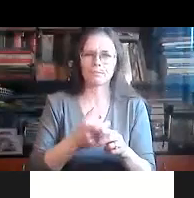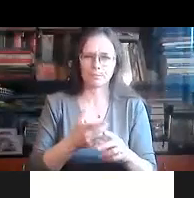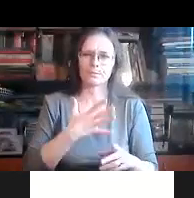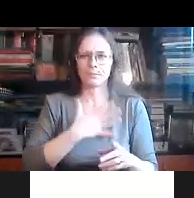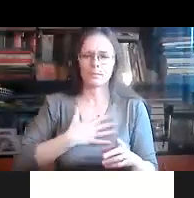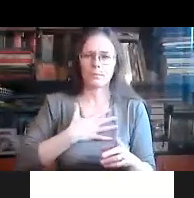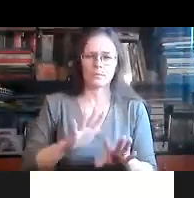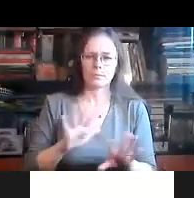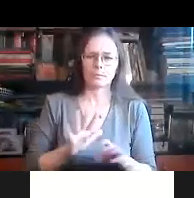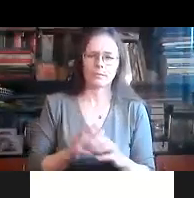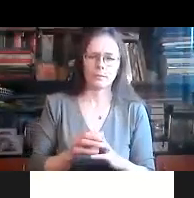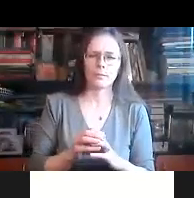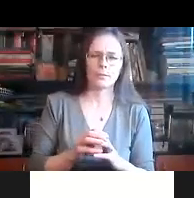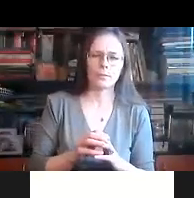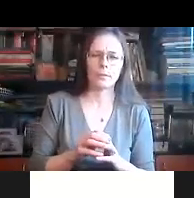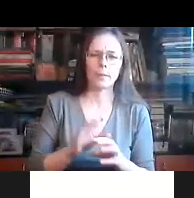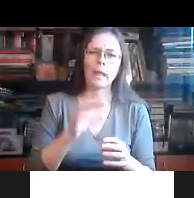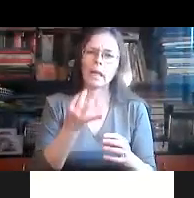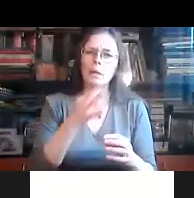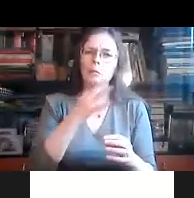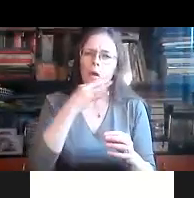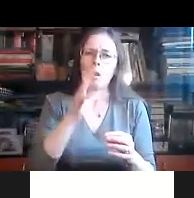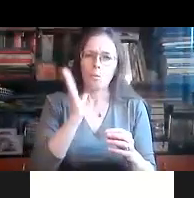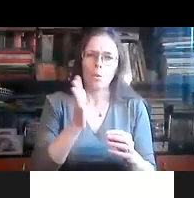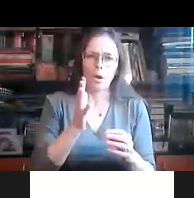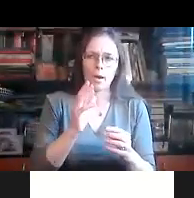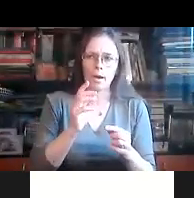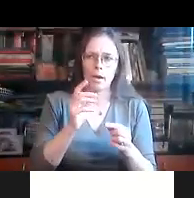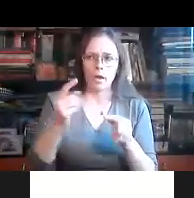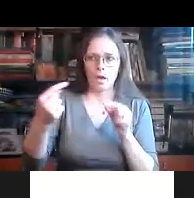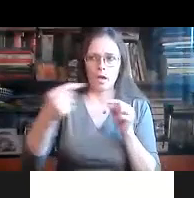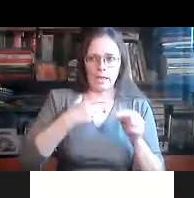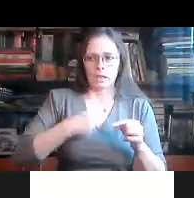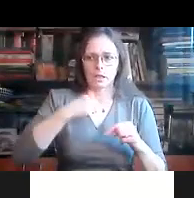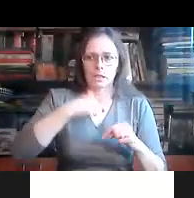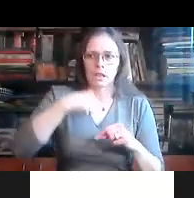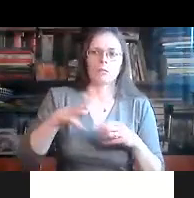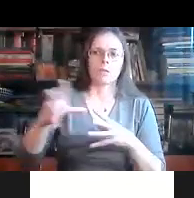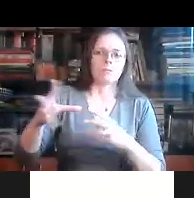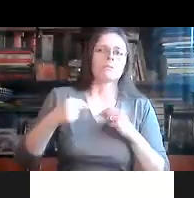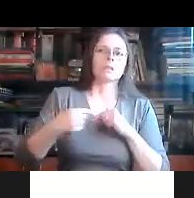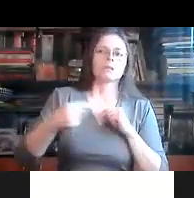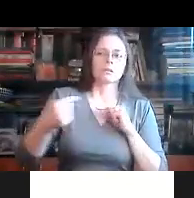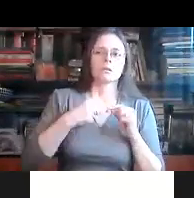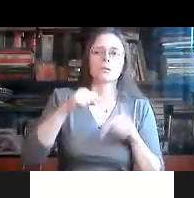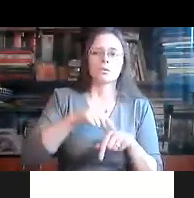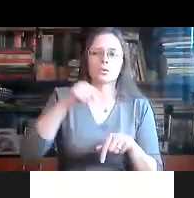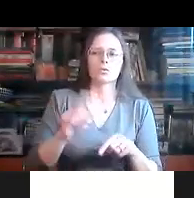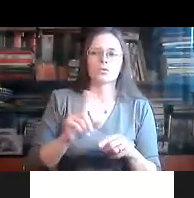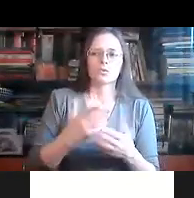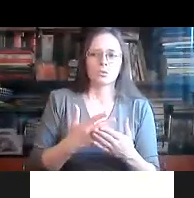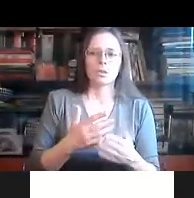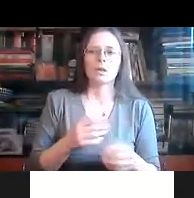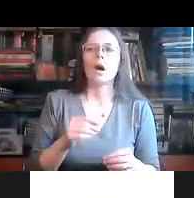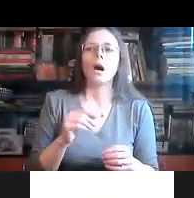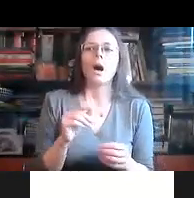пытаюсь там выяснить, как в разных странах к этому готовиться. Во Франции компьютерщики, например, получили задание разработать программу выхода